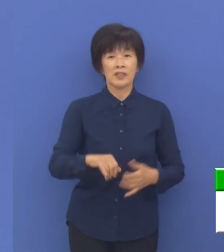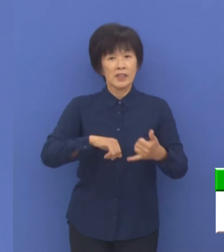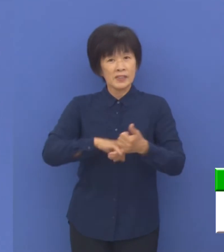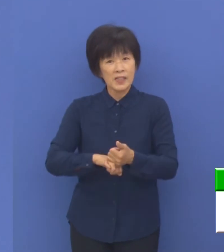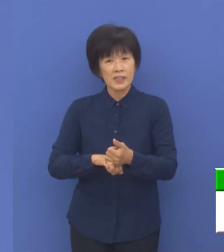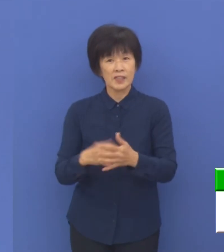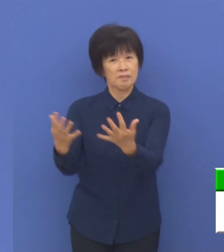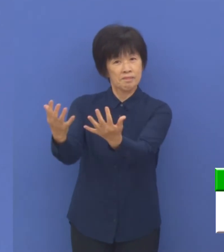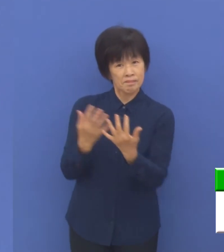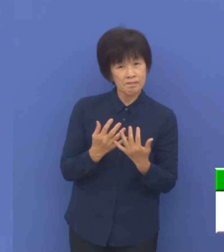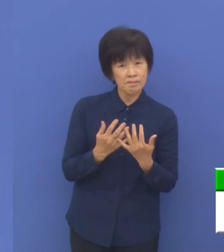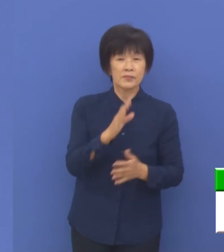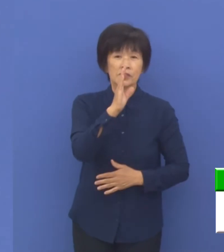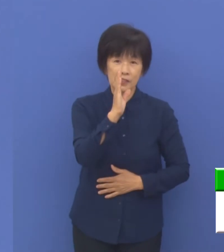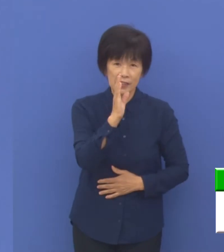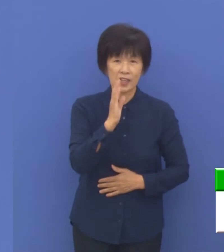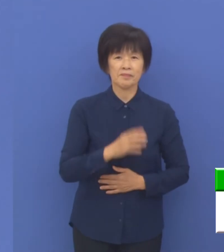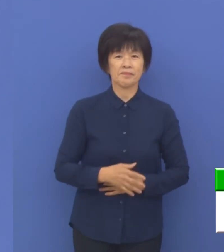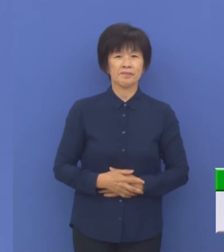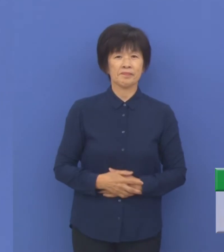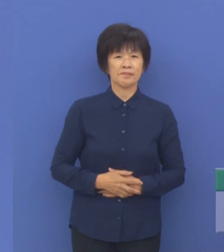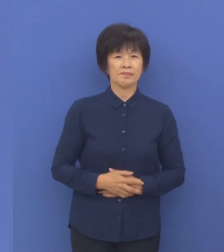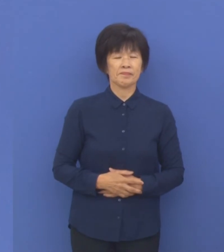ぜひお出かけください